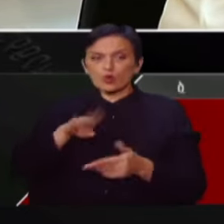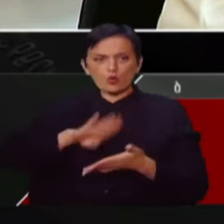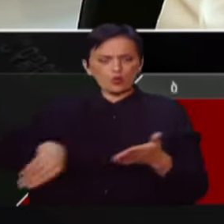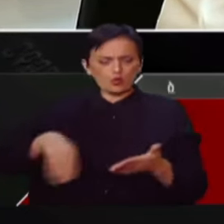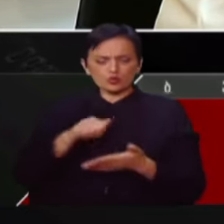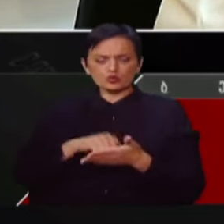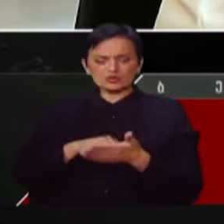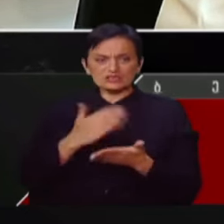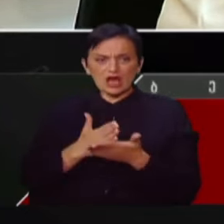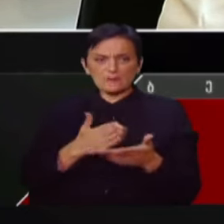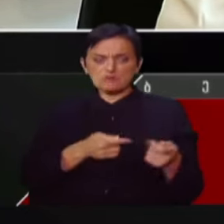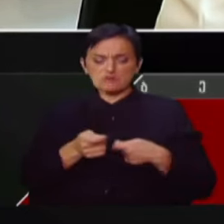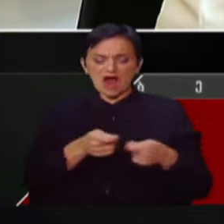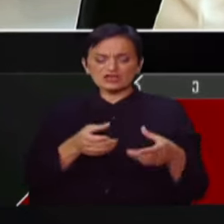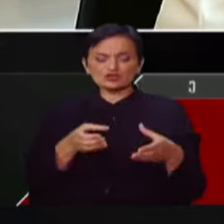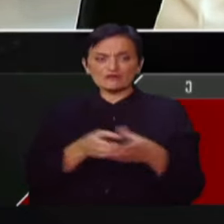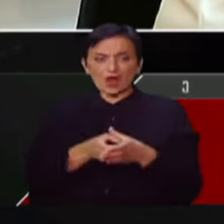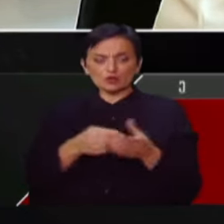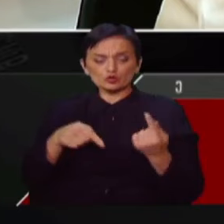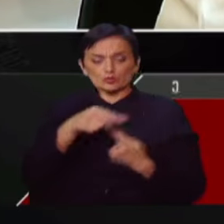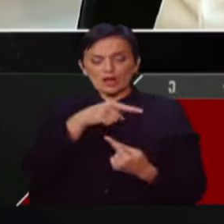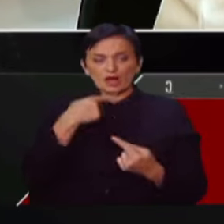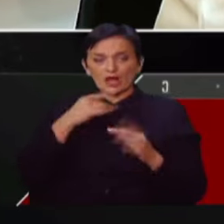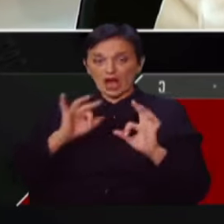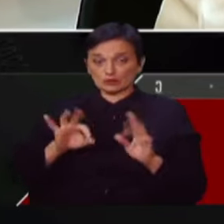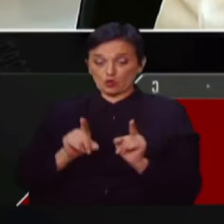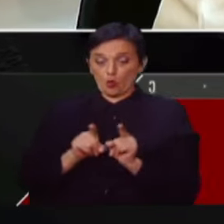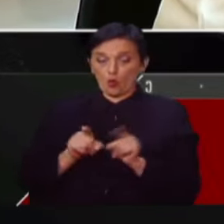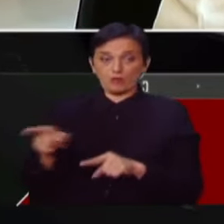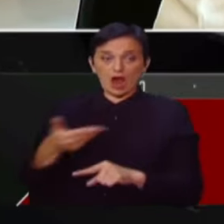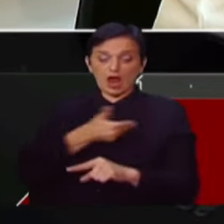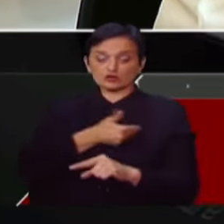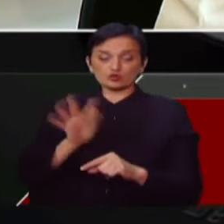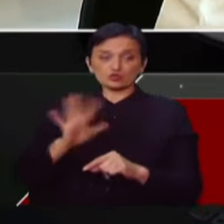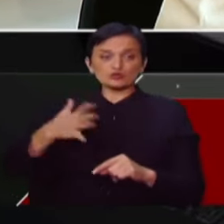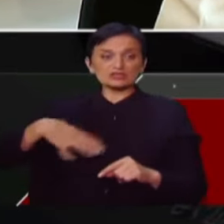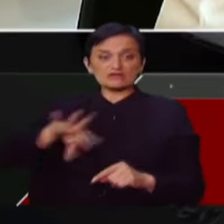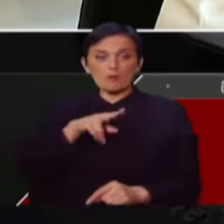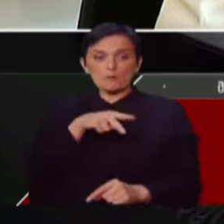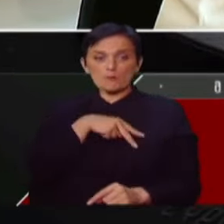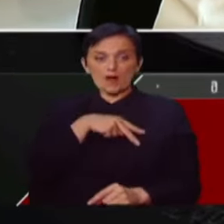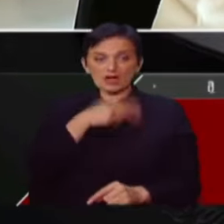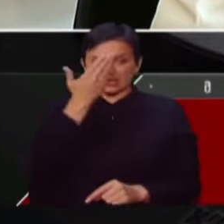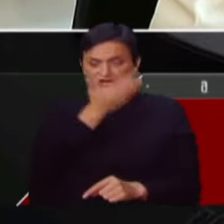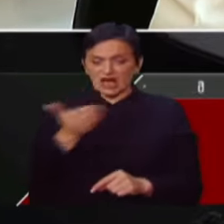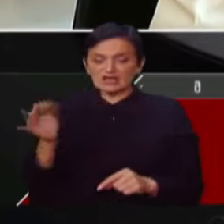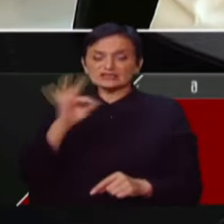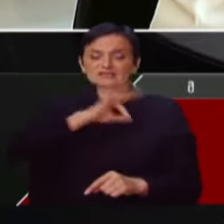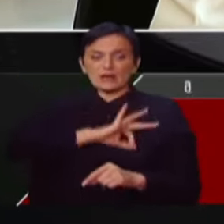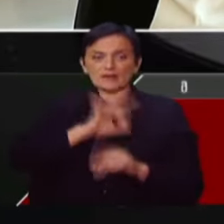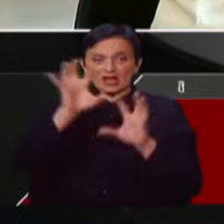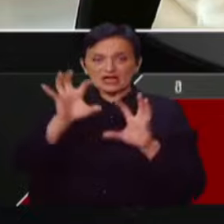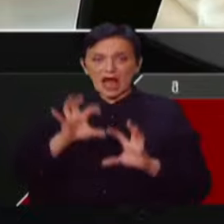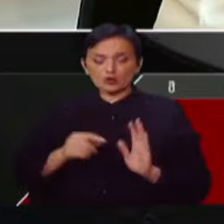უსაფუძლოა მართველი გუნდისთვის და ისინი აცხადებენ, რომ ოპოზიციას არ სურს საქართველოს პარლამენტმა ხალხისთვის სასარგებლო